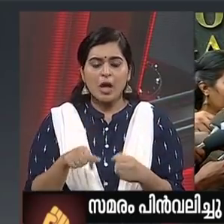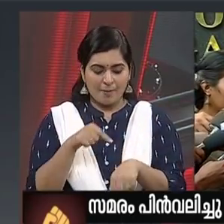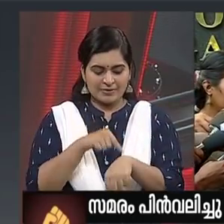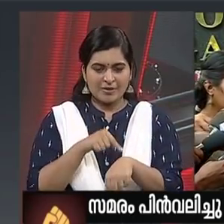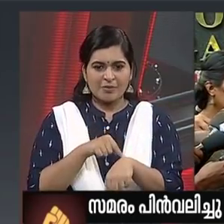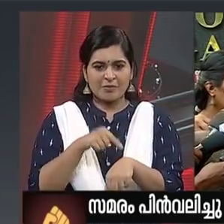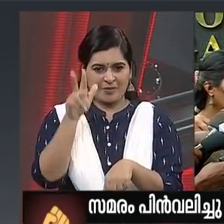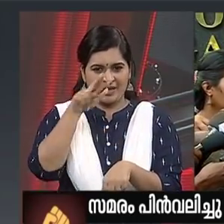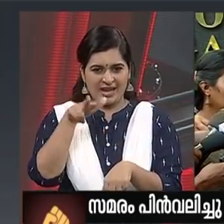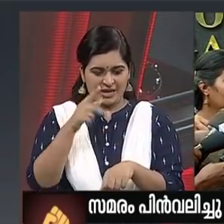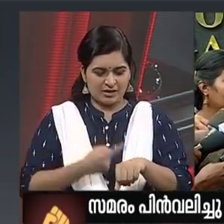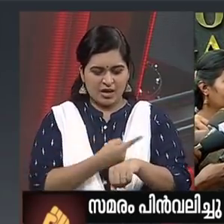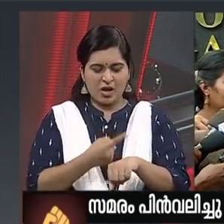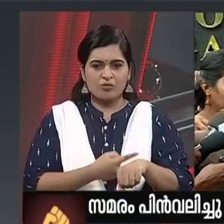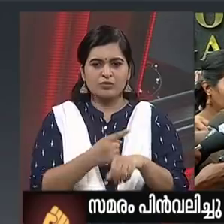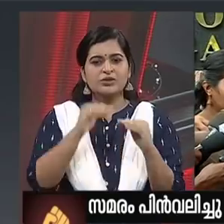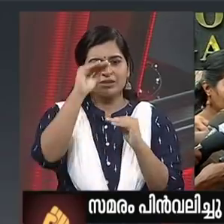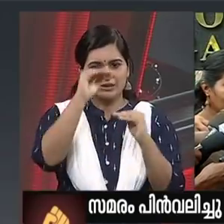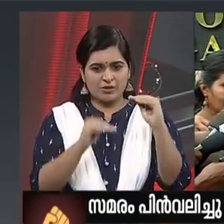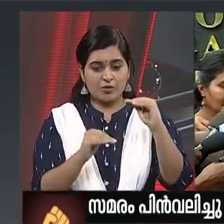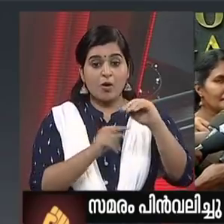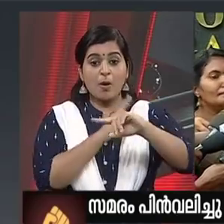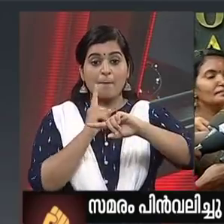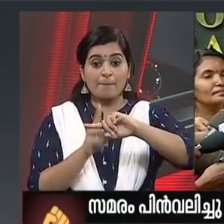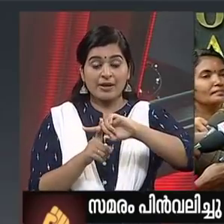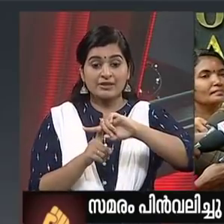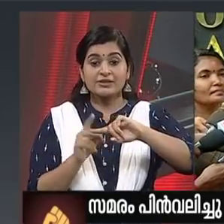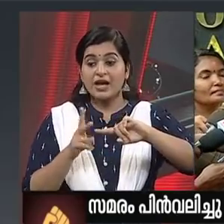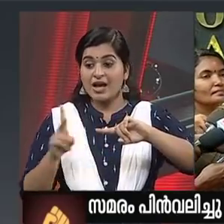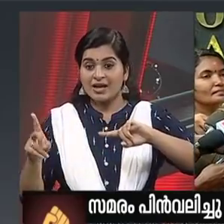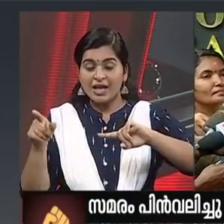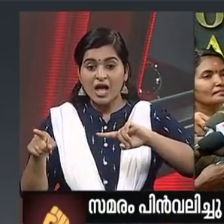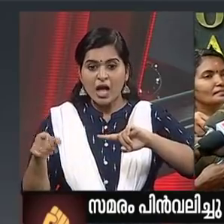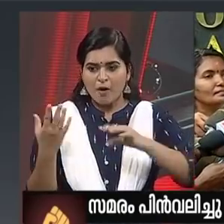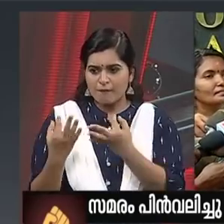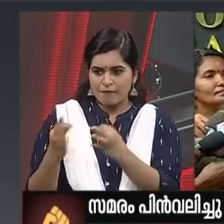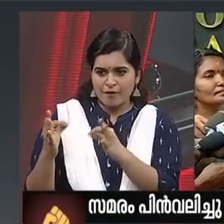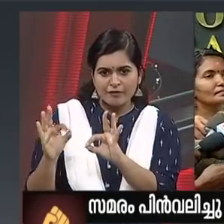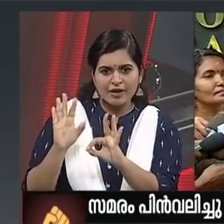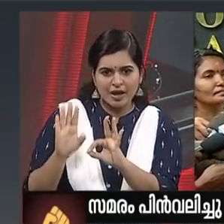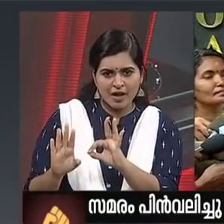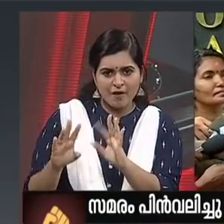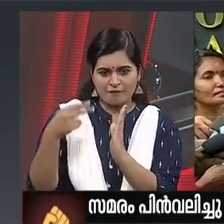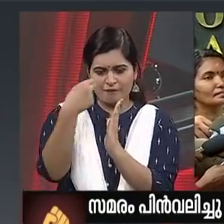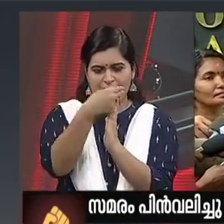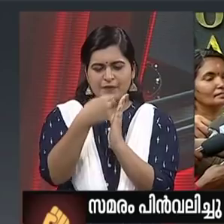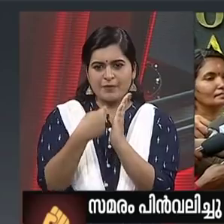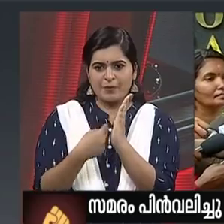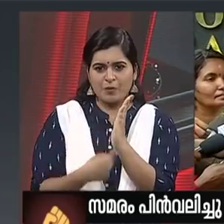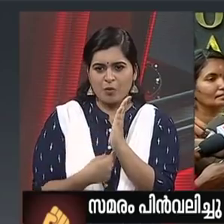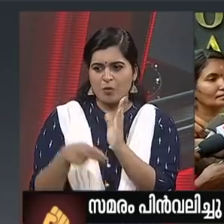8 മണിക്കൂറായി നിജപ്പെടുത്തുന്നതിനും അതിലേക്ക് കൂടുതലായി വരുന്ന ഒഴിവുകൾ ഞങ്ങളുടെ റാങ്ക് ലിസ്റ്റിൽ നിന്നും